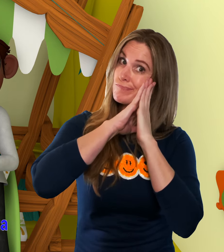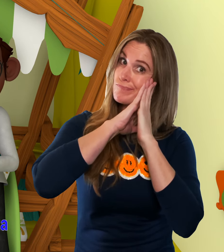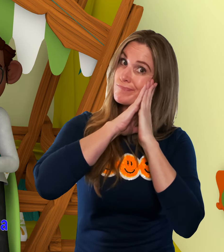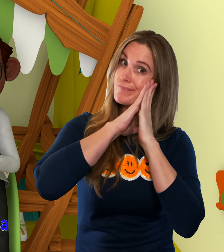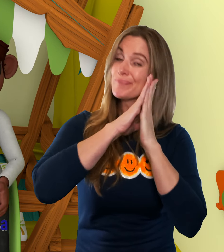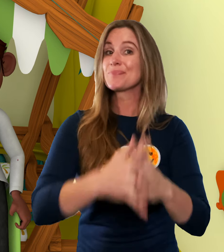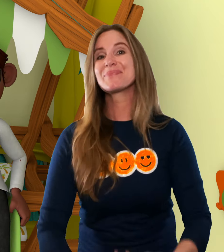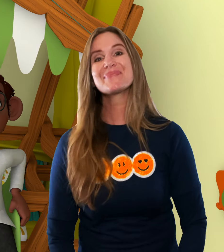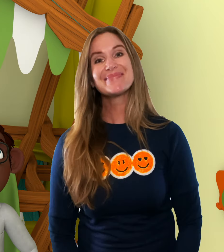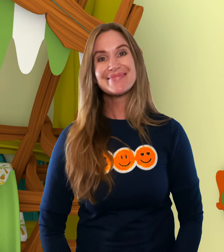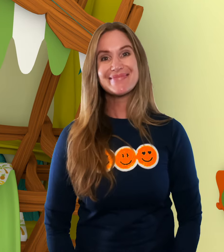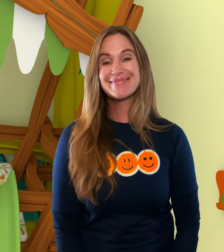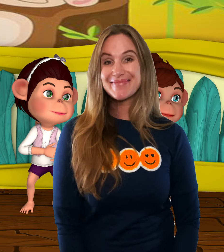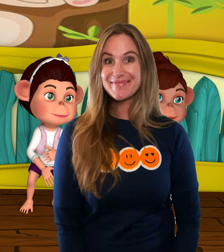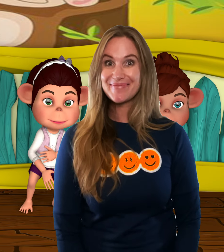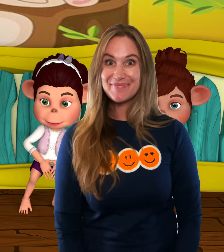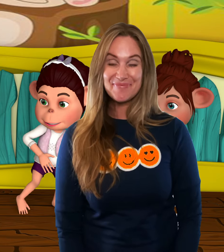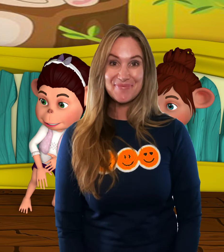れ